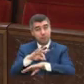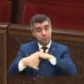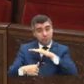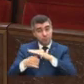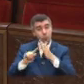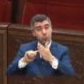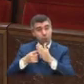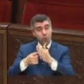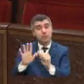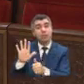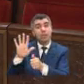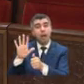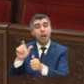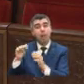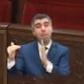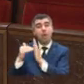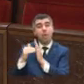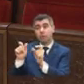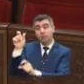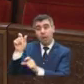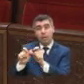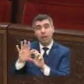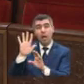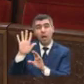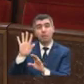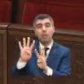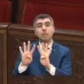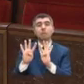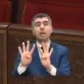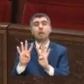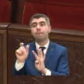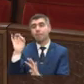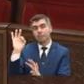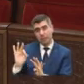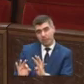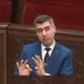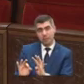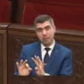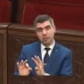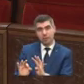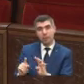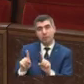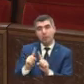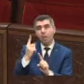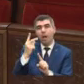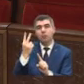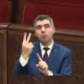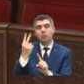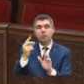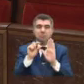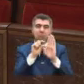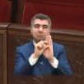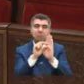6 مليون ديال الزبناء، 85% ما كيفوتوش الشطر الأول والشطر الثاني، 85%، يلا تقريبا